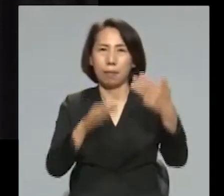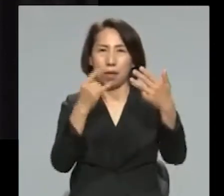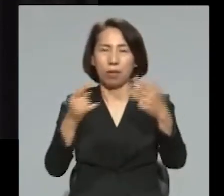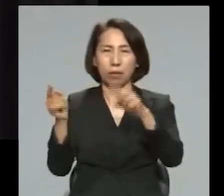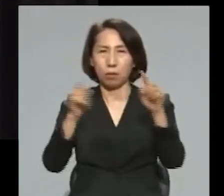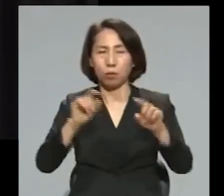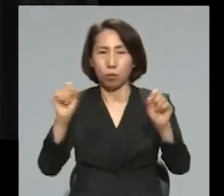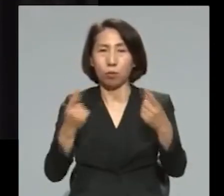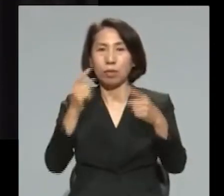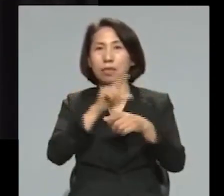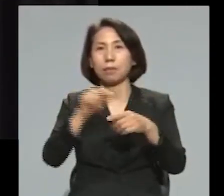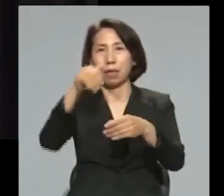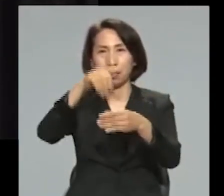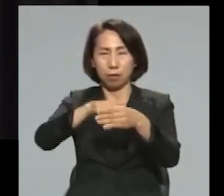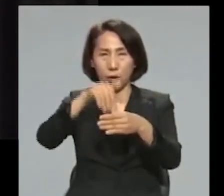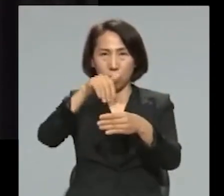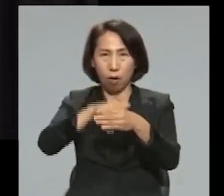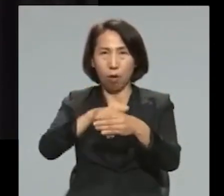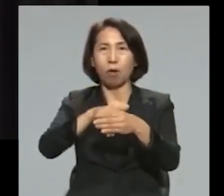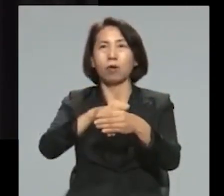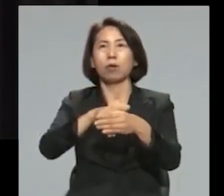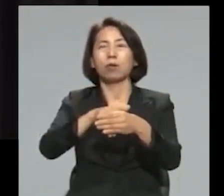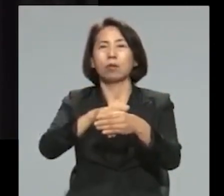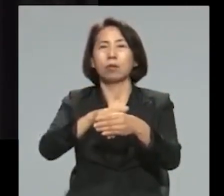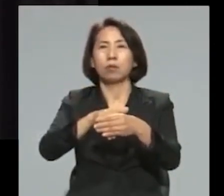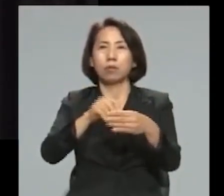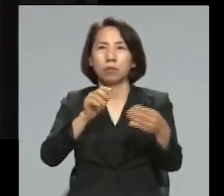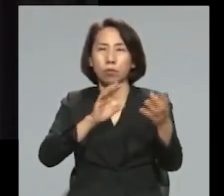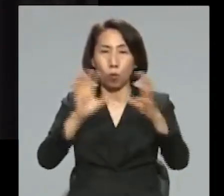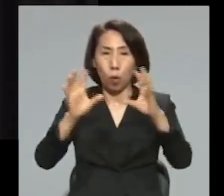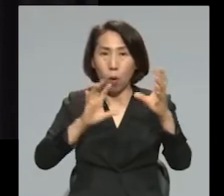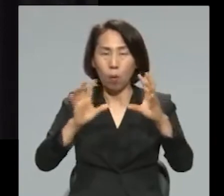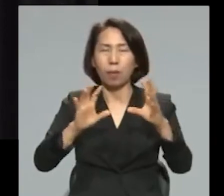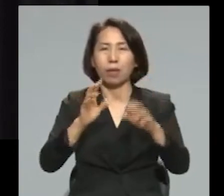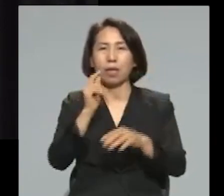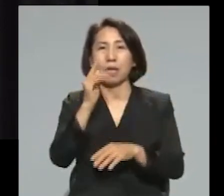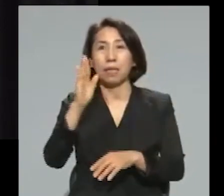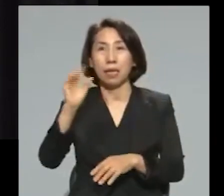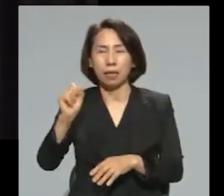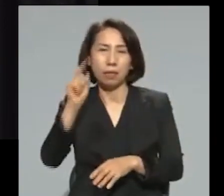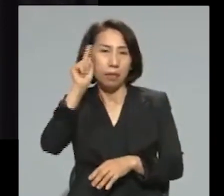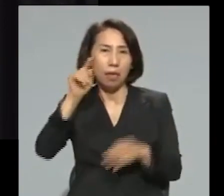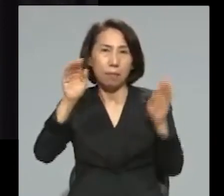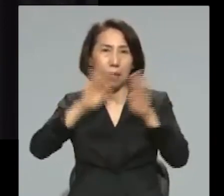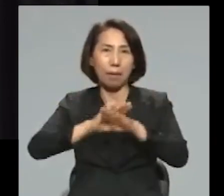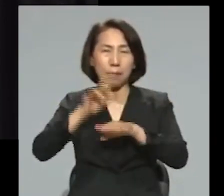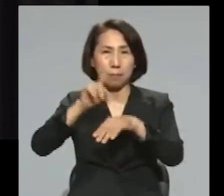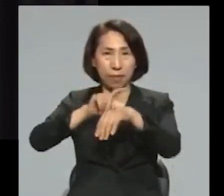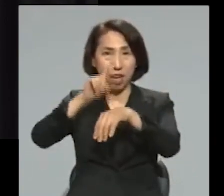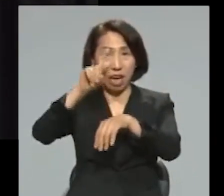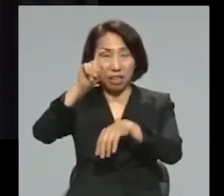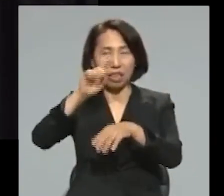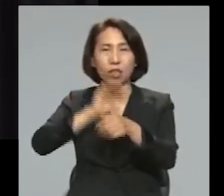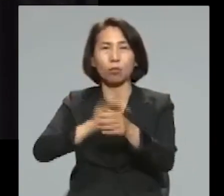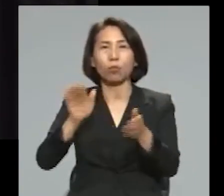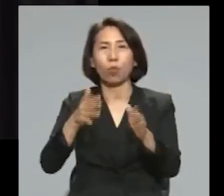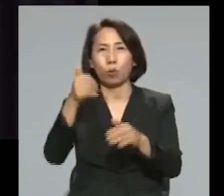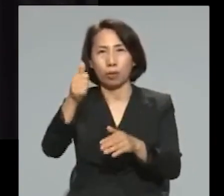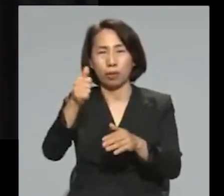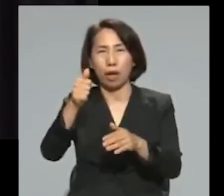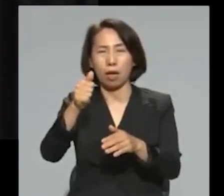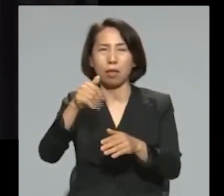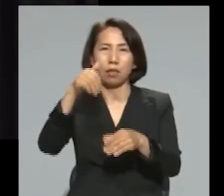전국 동시지방선거 선거 토론방송 KBS에서는 내일 밤 11시 경상북도 지사선거